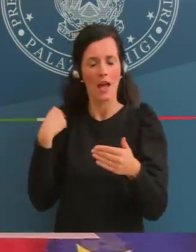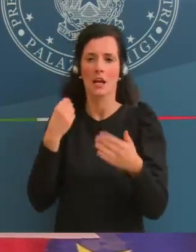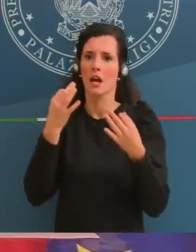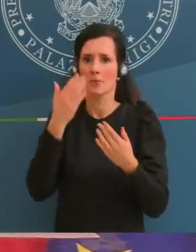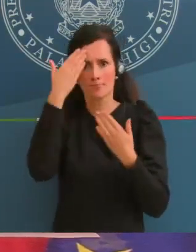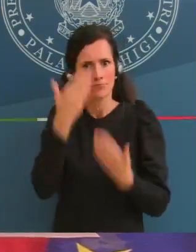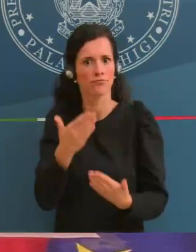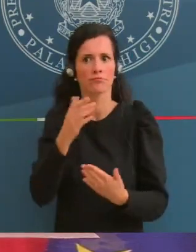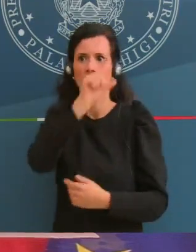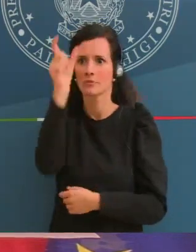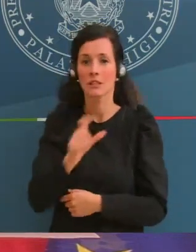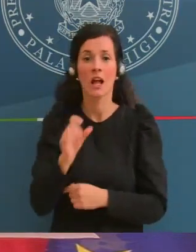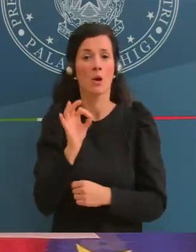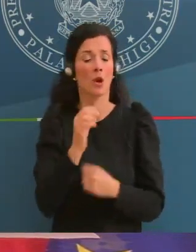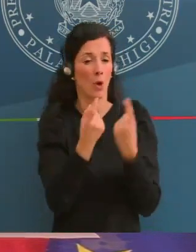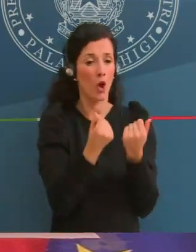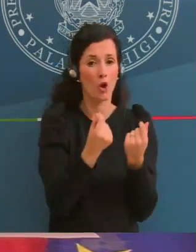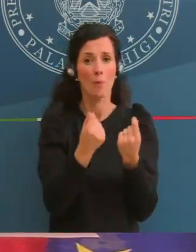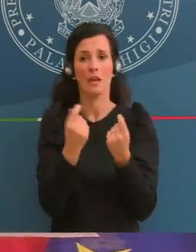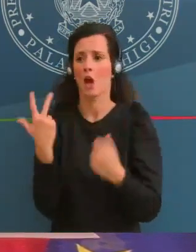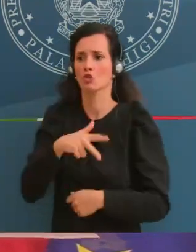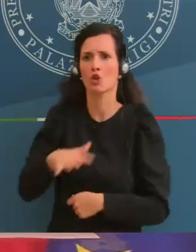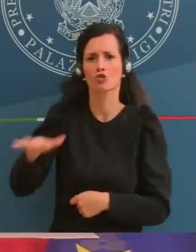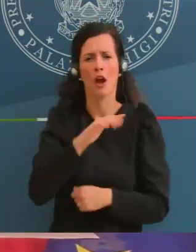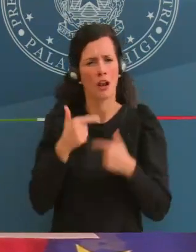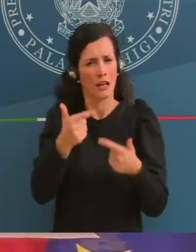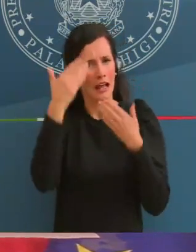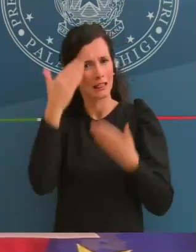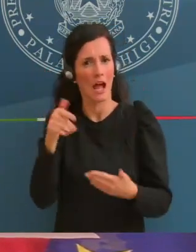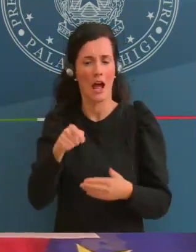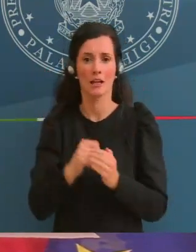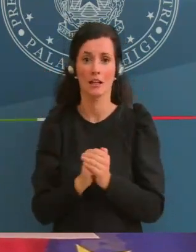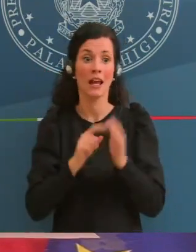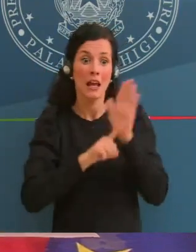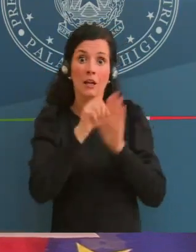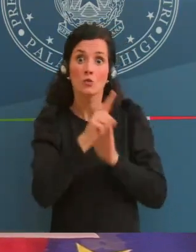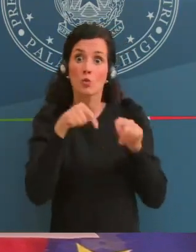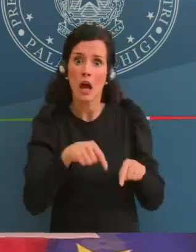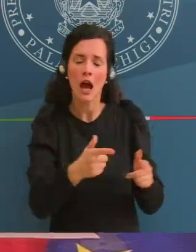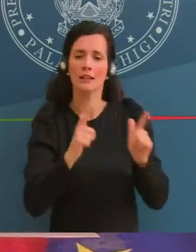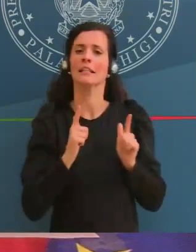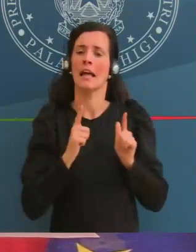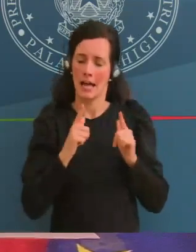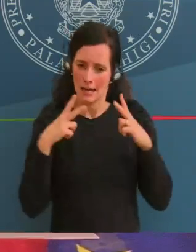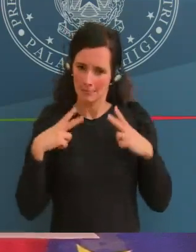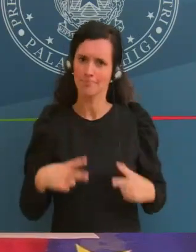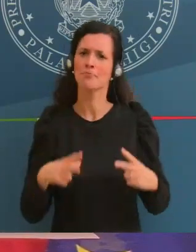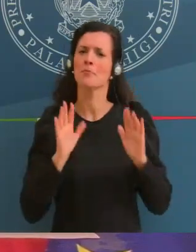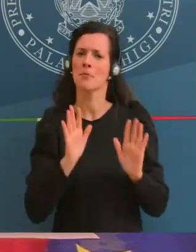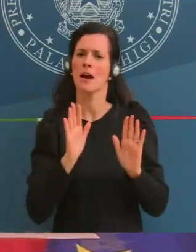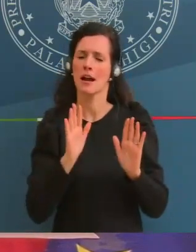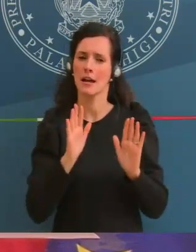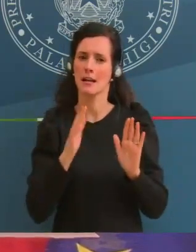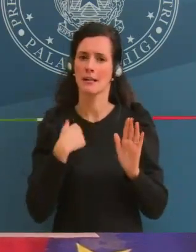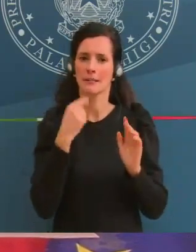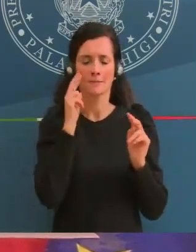che non ci consente distrazioni che non ci permette di abbassare la guardia sono in arrivo le festività natalizie